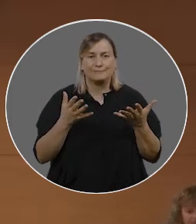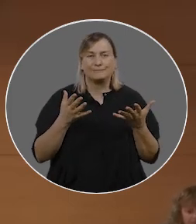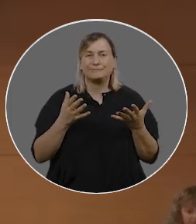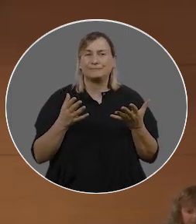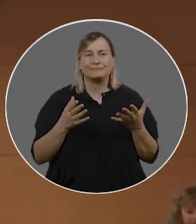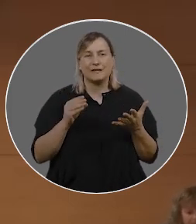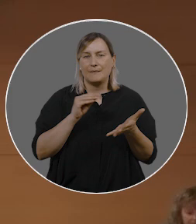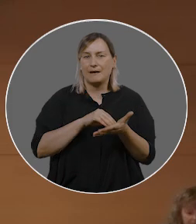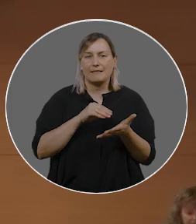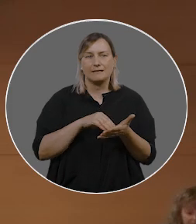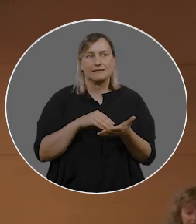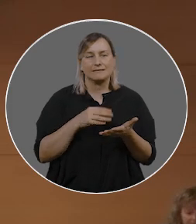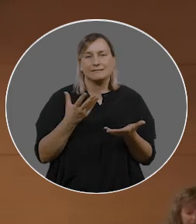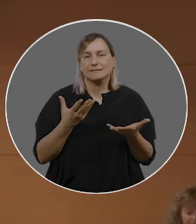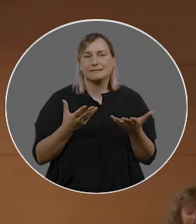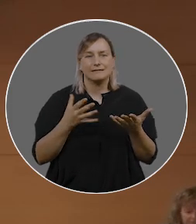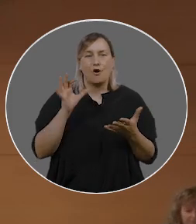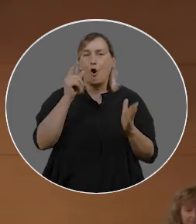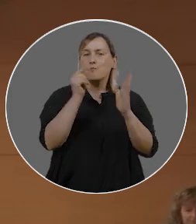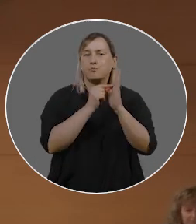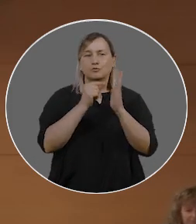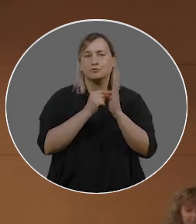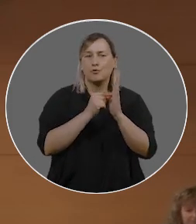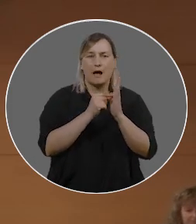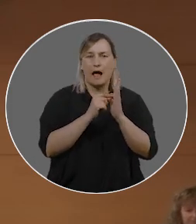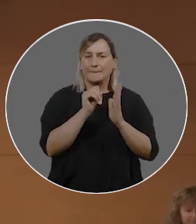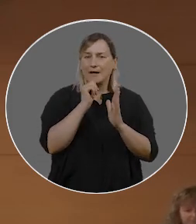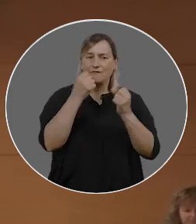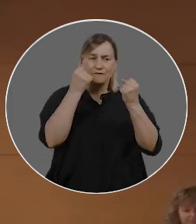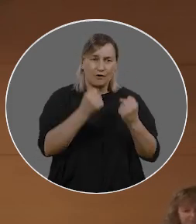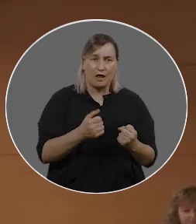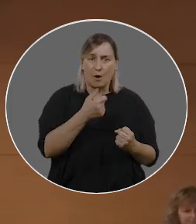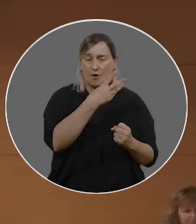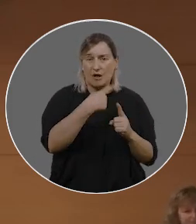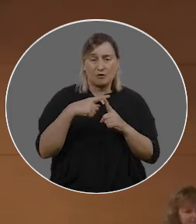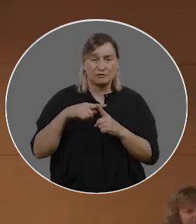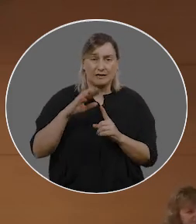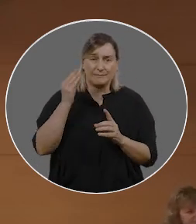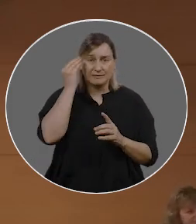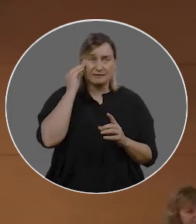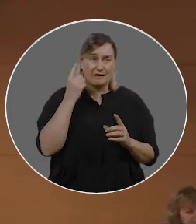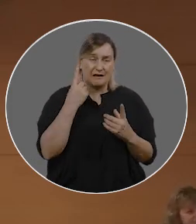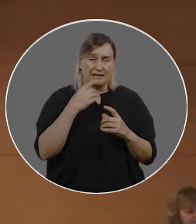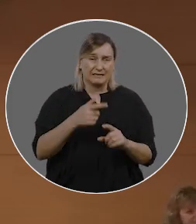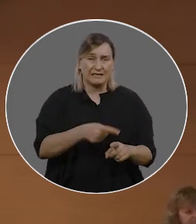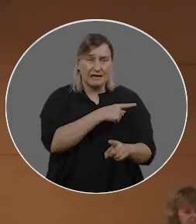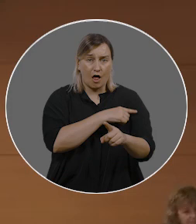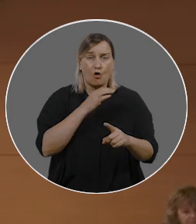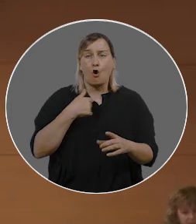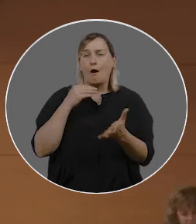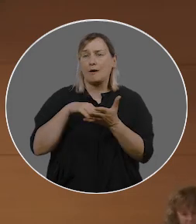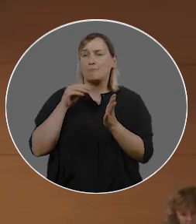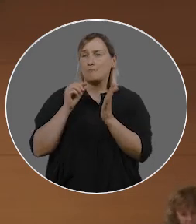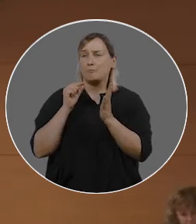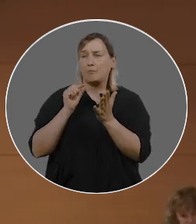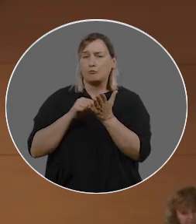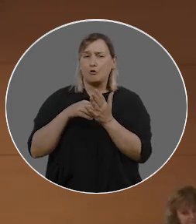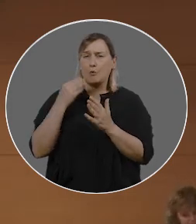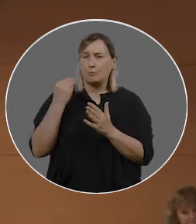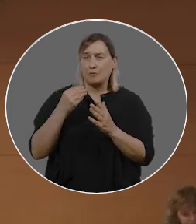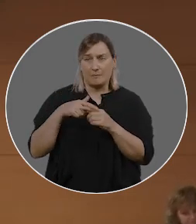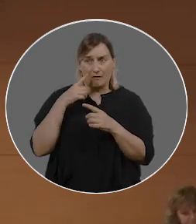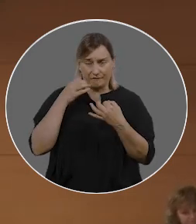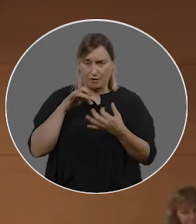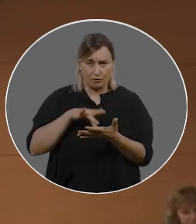no? Però a vegades, no? O puntuen massa malament alguna cosa i no li tocaria, o puntuen massa bé